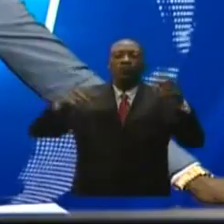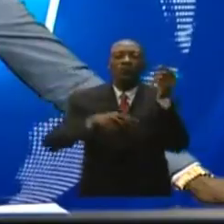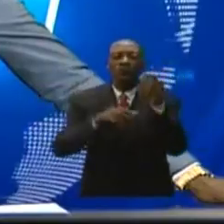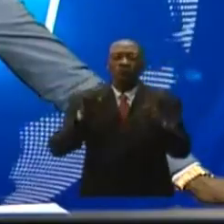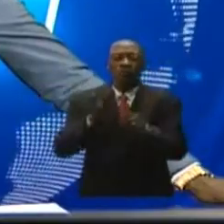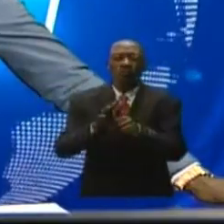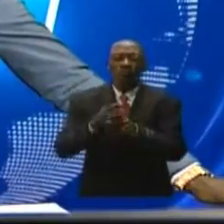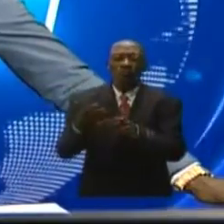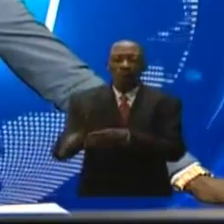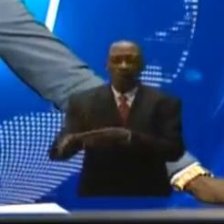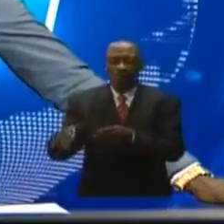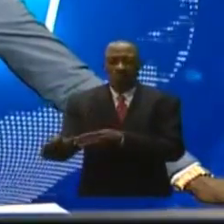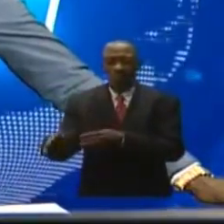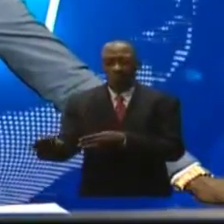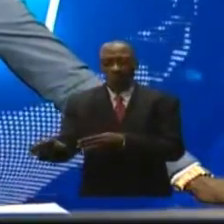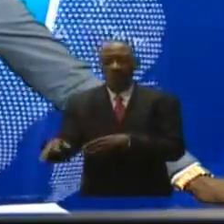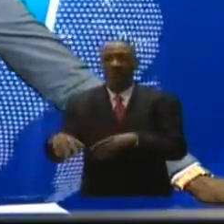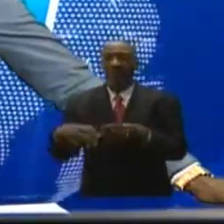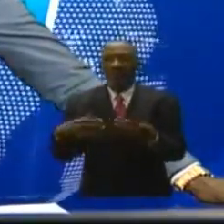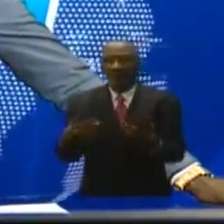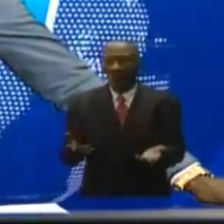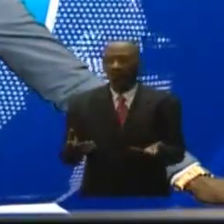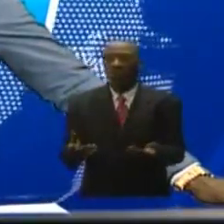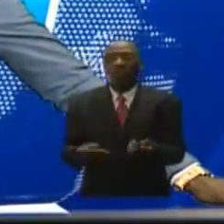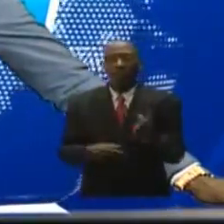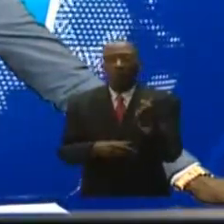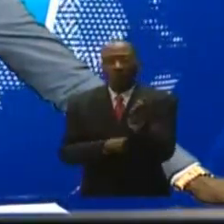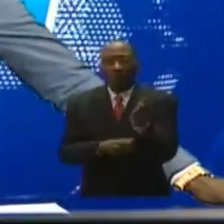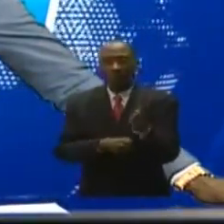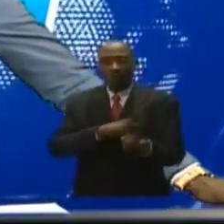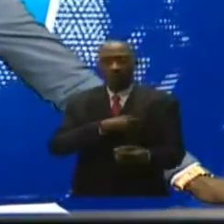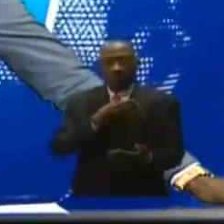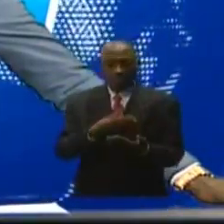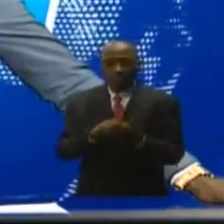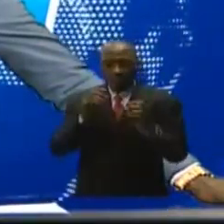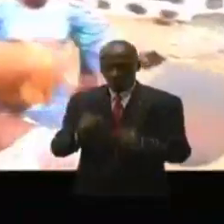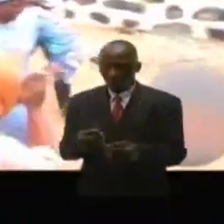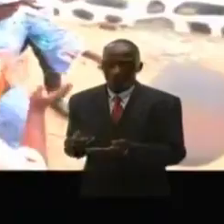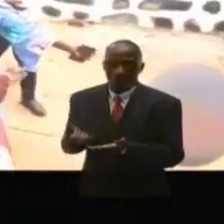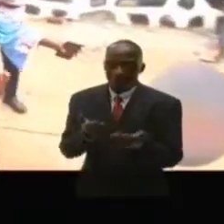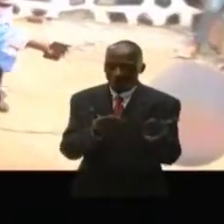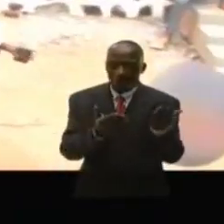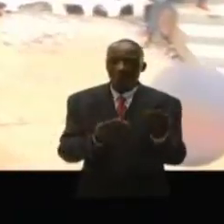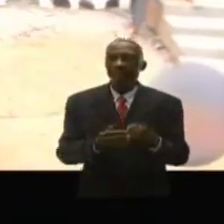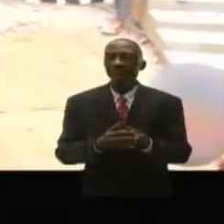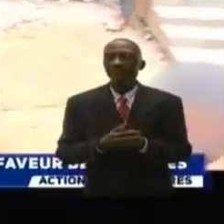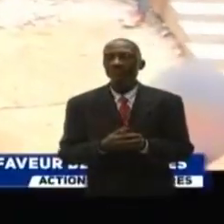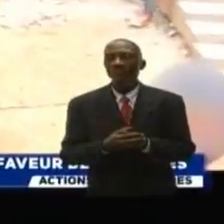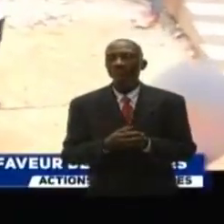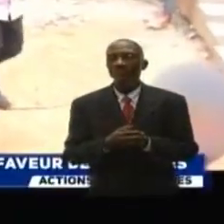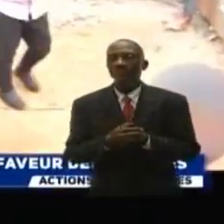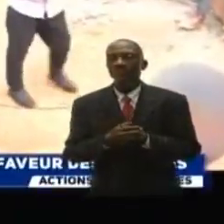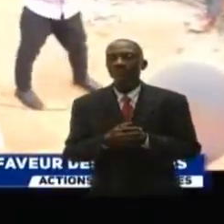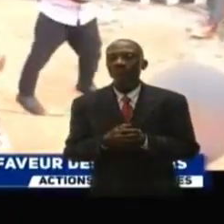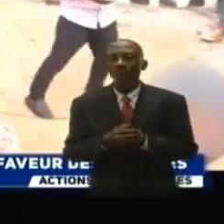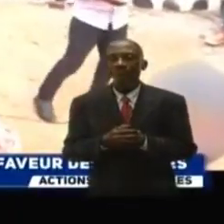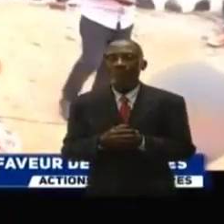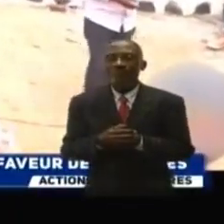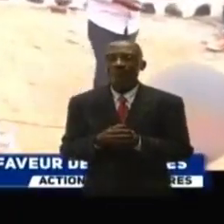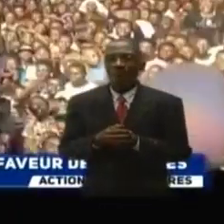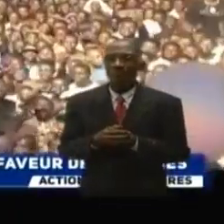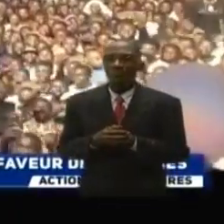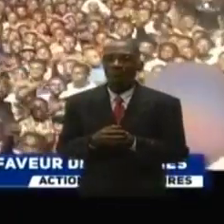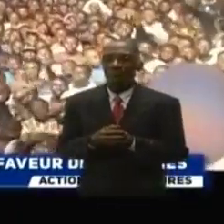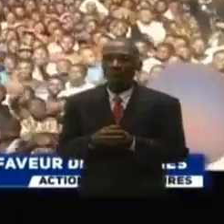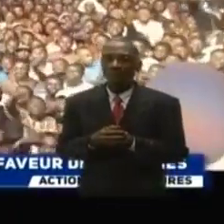lancé. La réussite de cette opération dépend de votre générosité. Suivez. Du site Kivu multiplie de stratégies